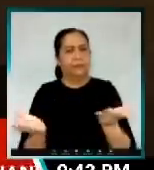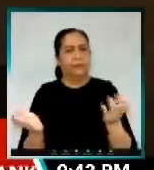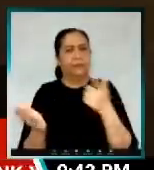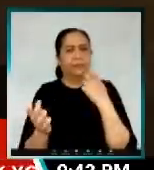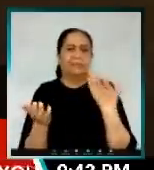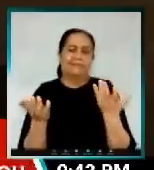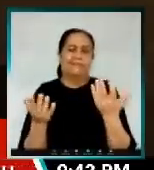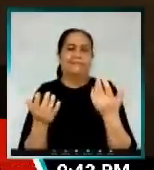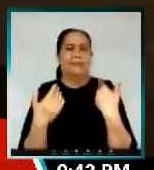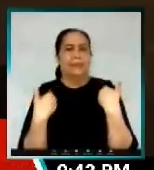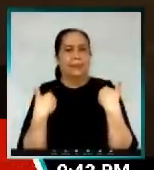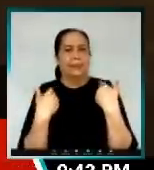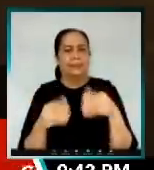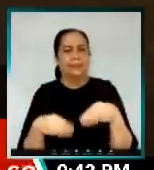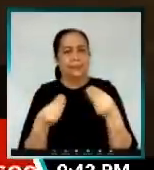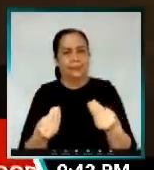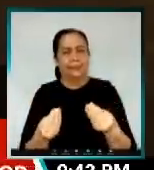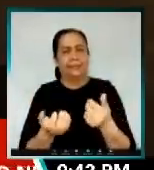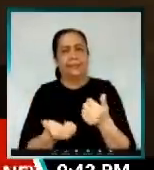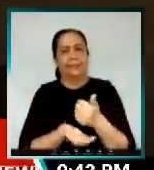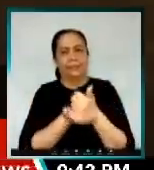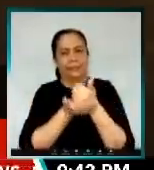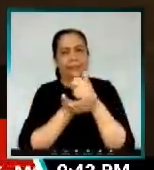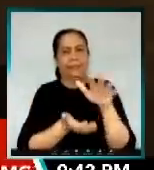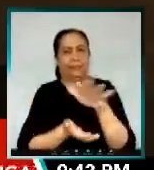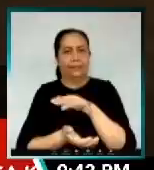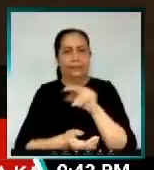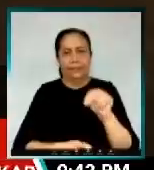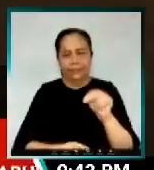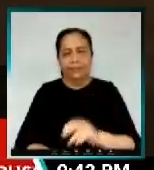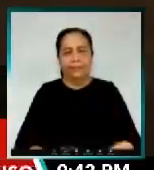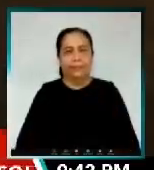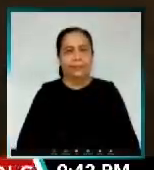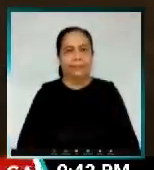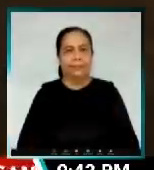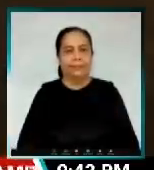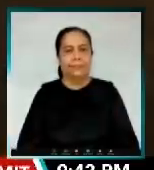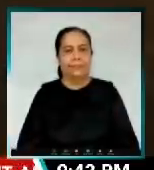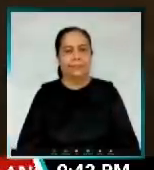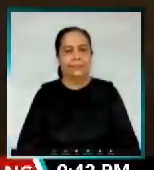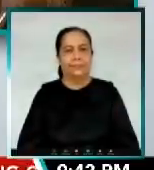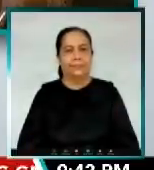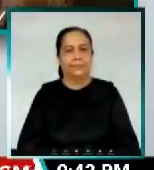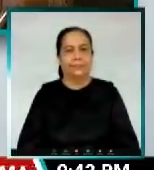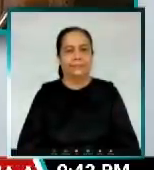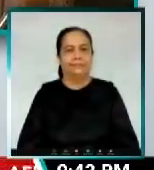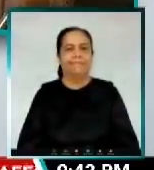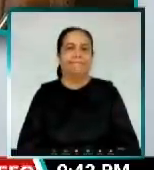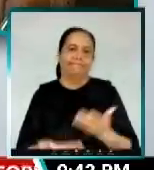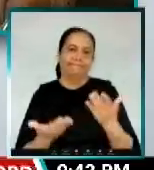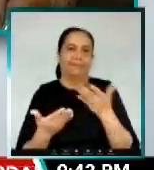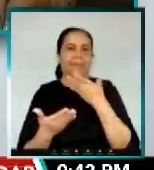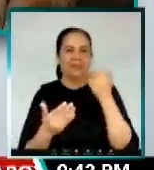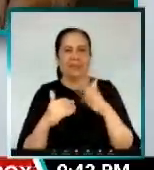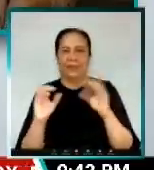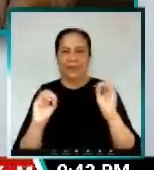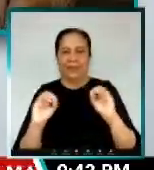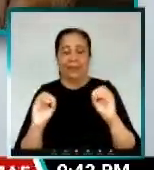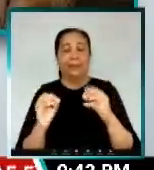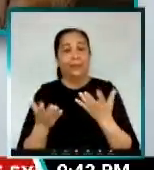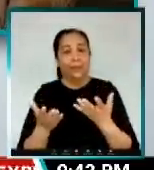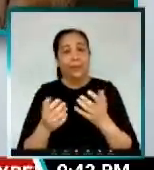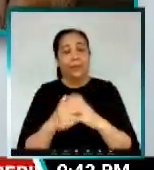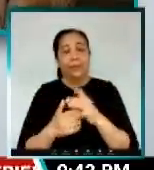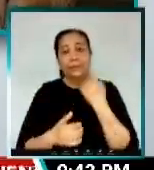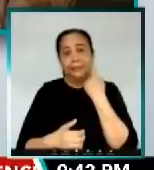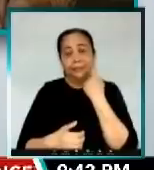ay matutugunan na nito ang kanilang mga pangangailangan. Ato Maki? Yeah, well, that's better than nothing. Ano, Katrina, nabanggit ni